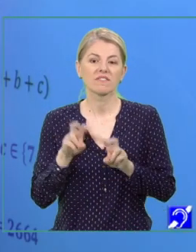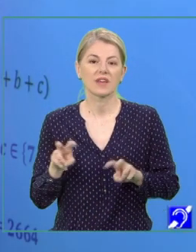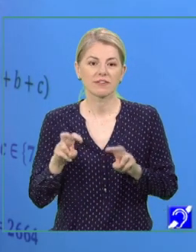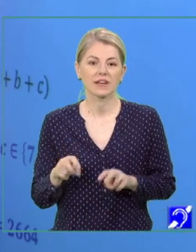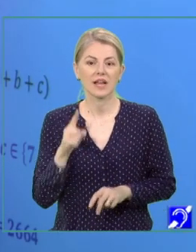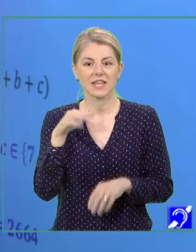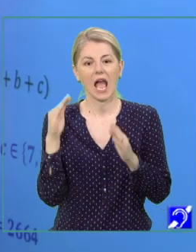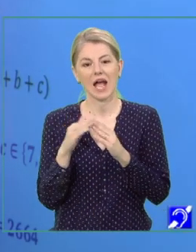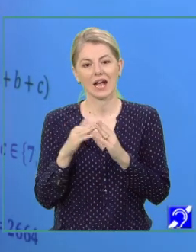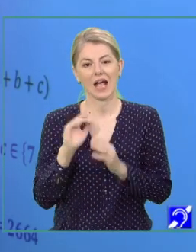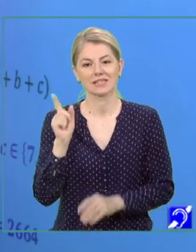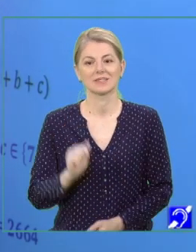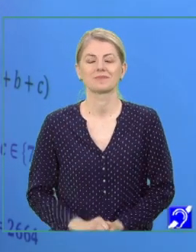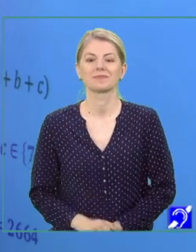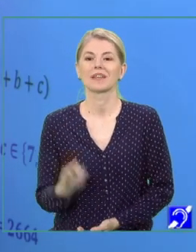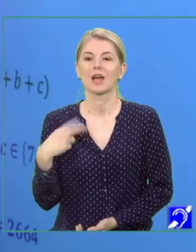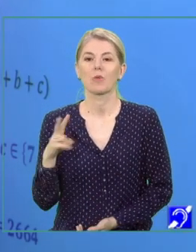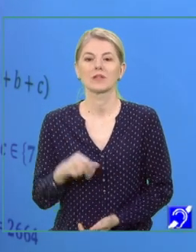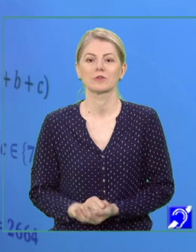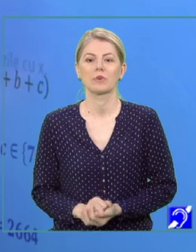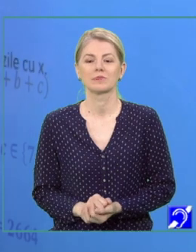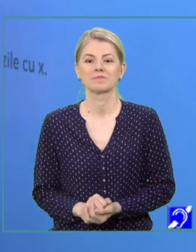voi acasă. Continuăm.